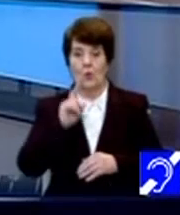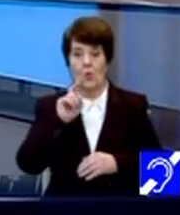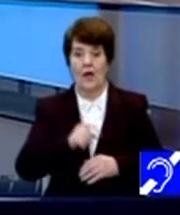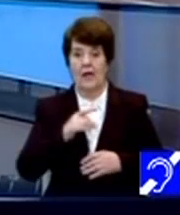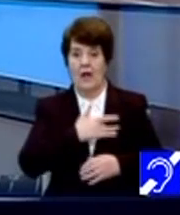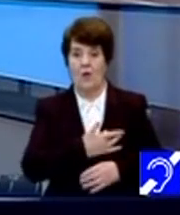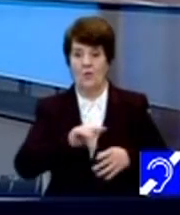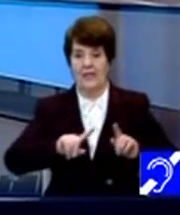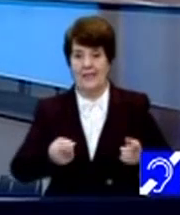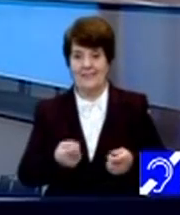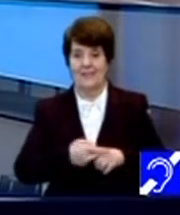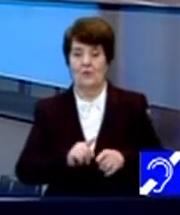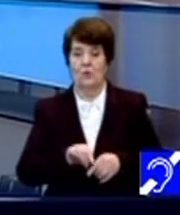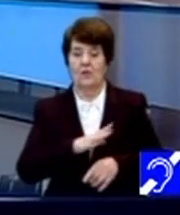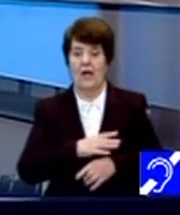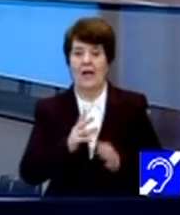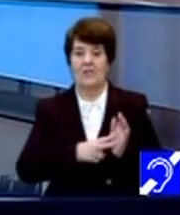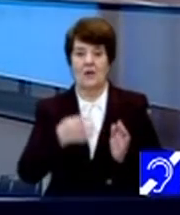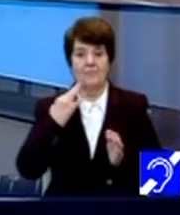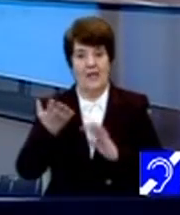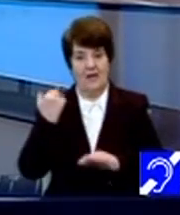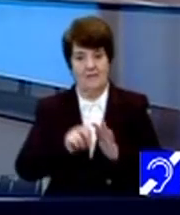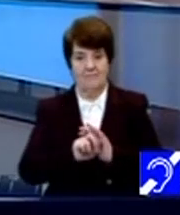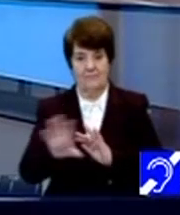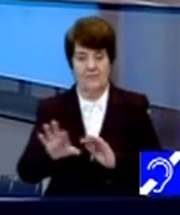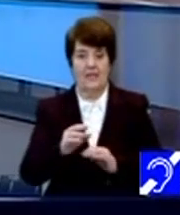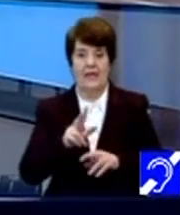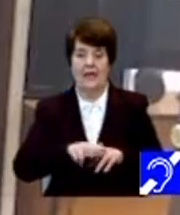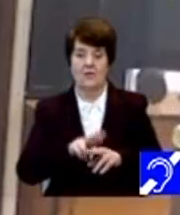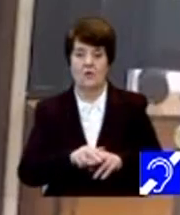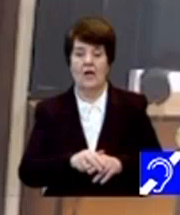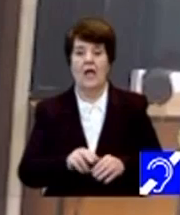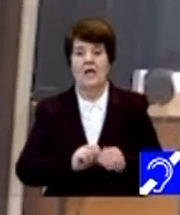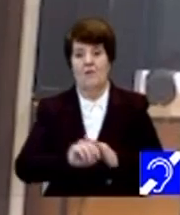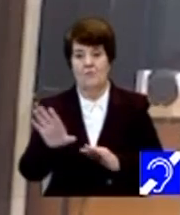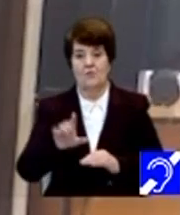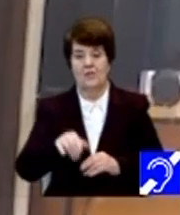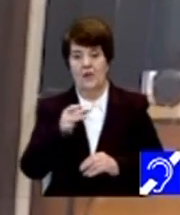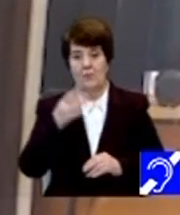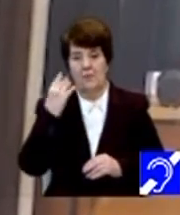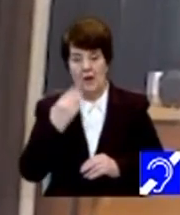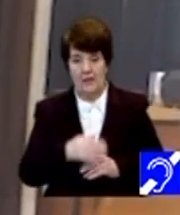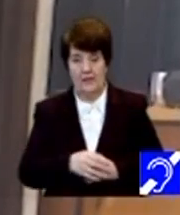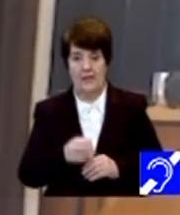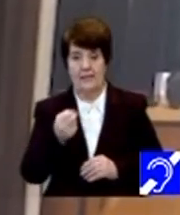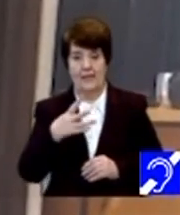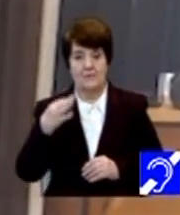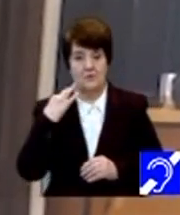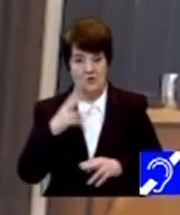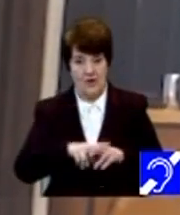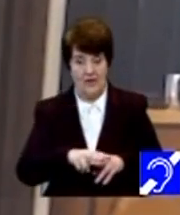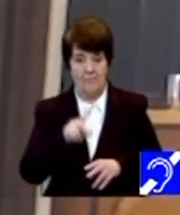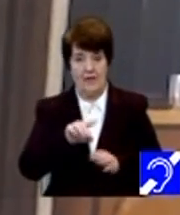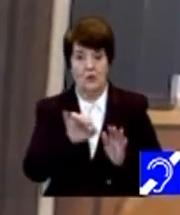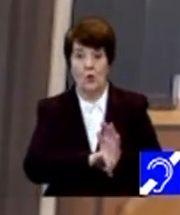cu Ucraina pe un deținut care în urmă cu 7 ani a evadat din închisoare și a părăsit teritoriul Republicii Moldova. Condamnat la 13